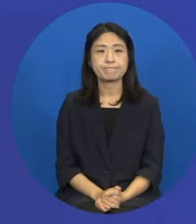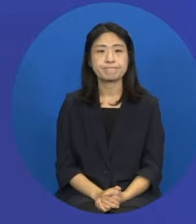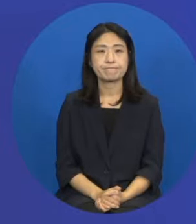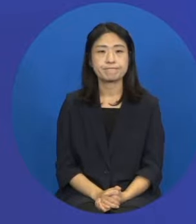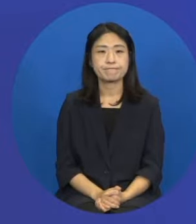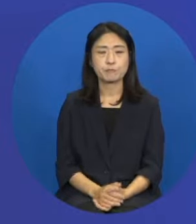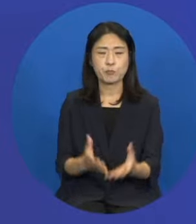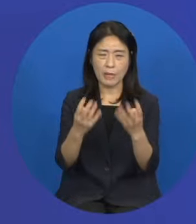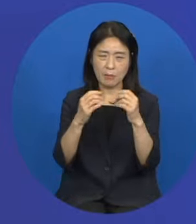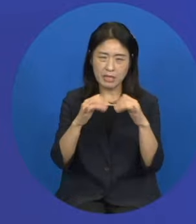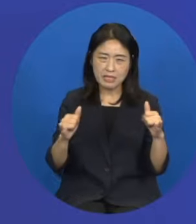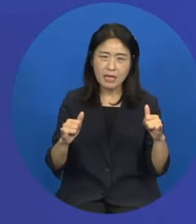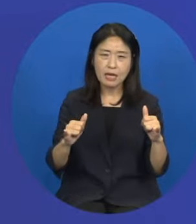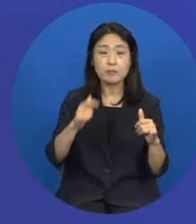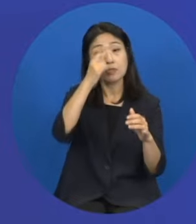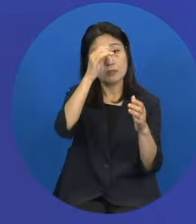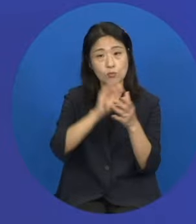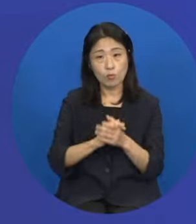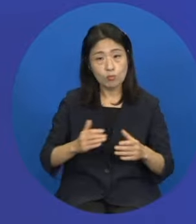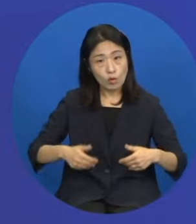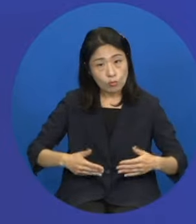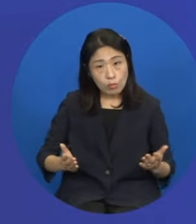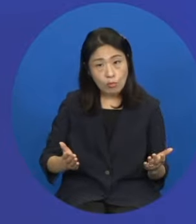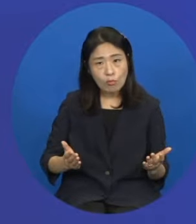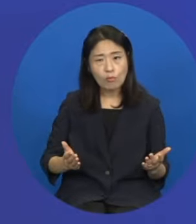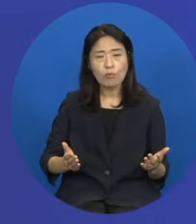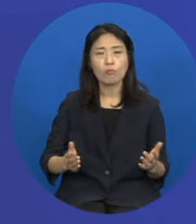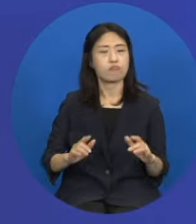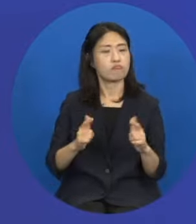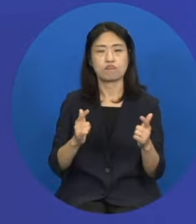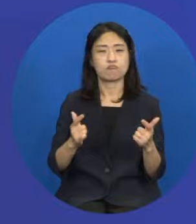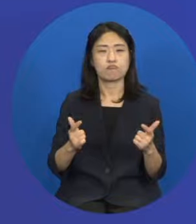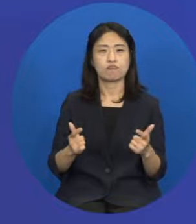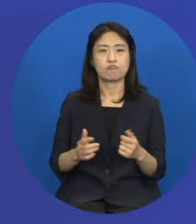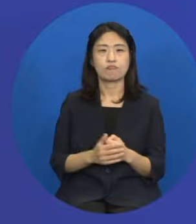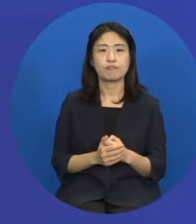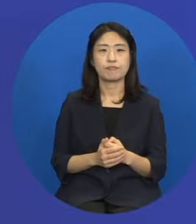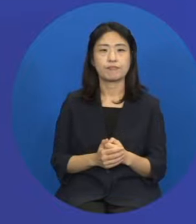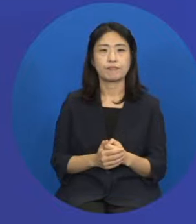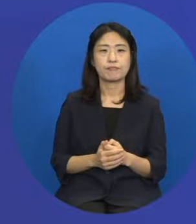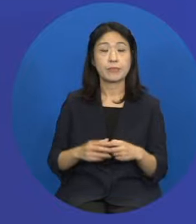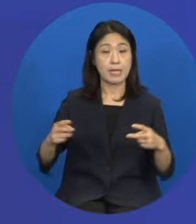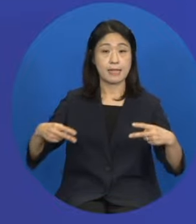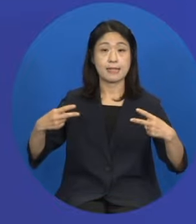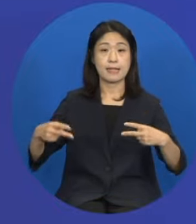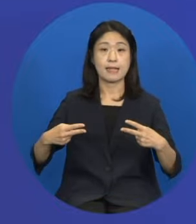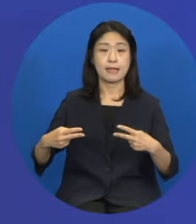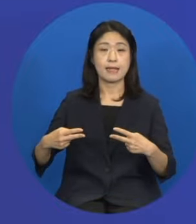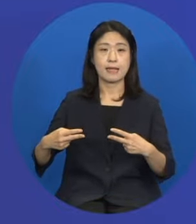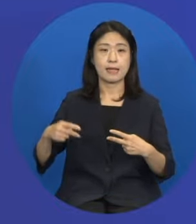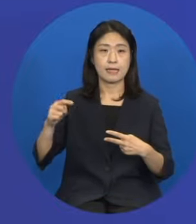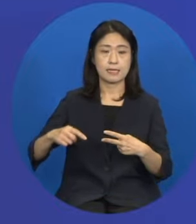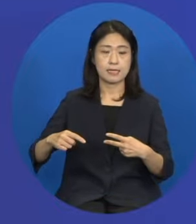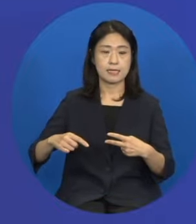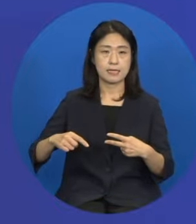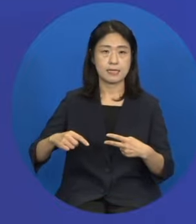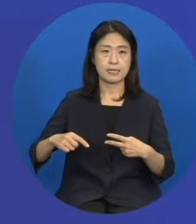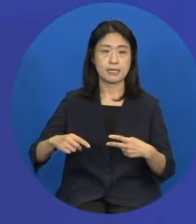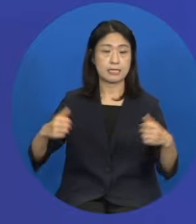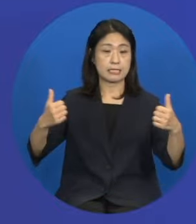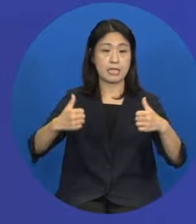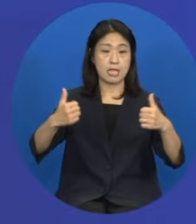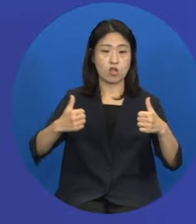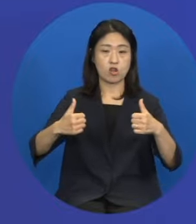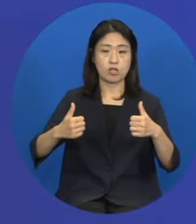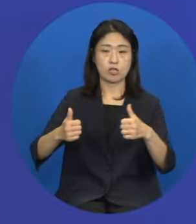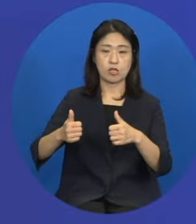많은 성도들의 기도는 필요 없냐? 그렇지 않아요. 엘리야가 이 대결에서 승리한 이후에,